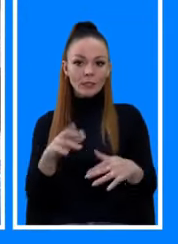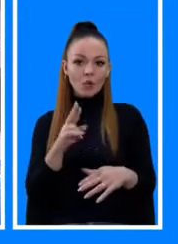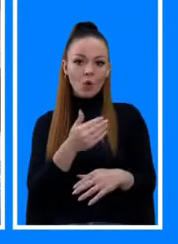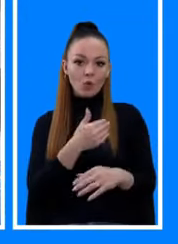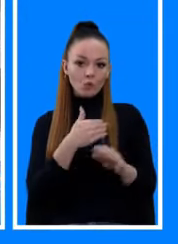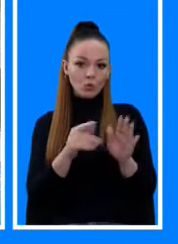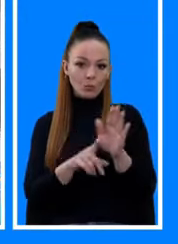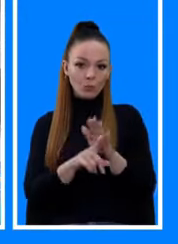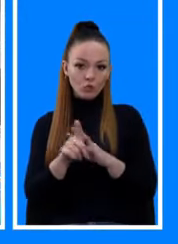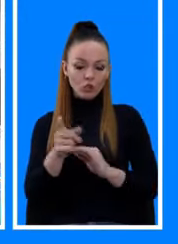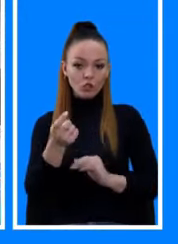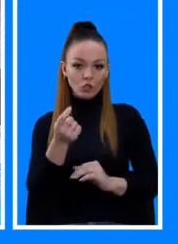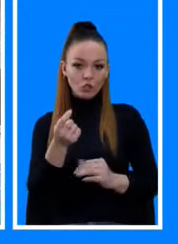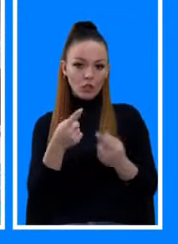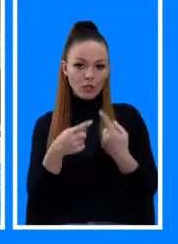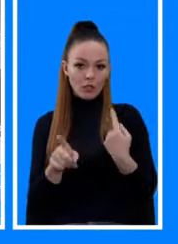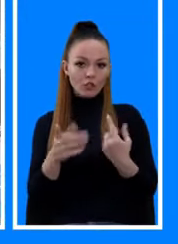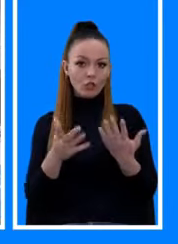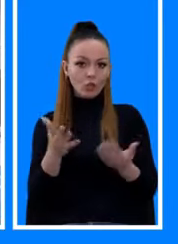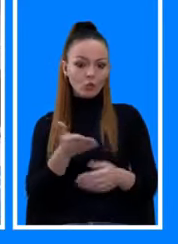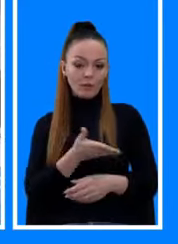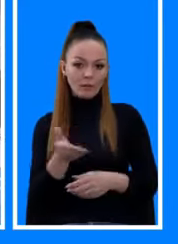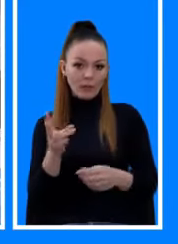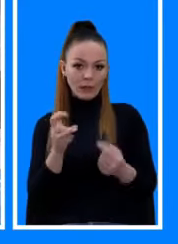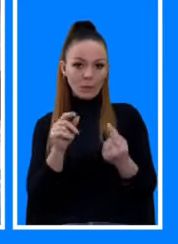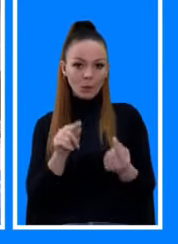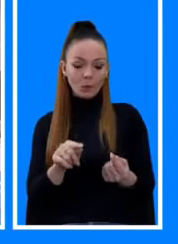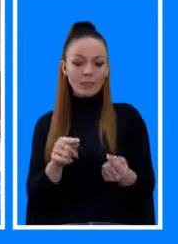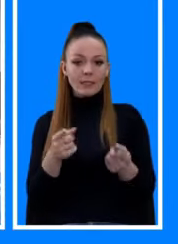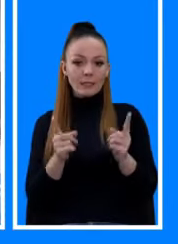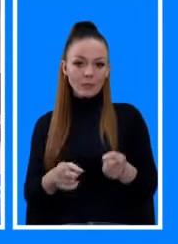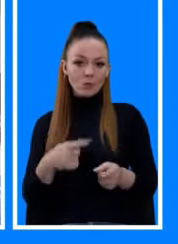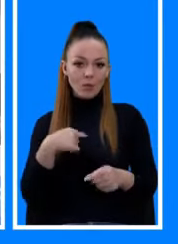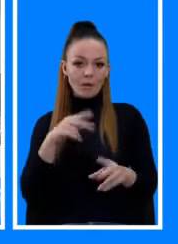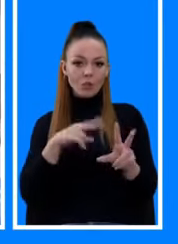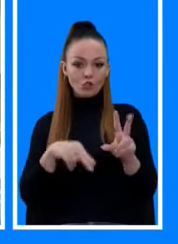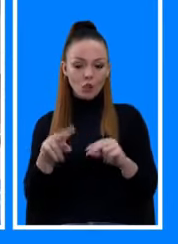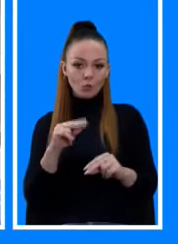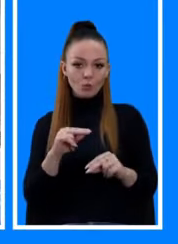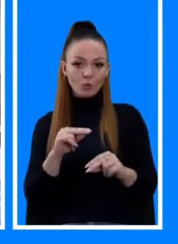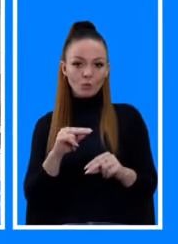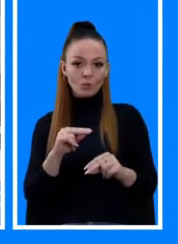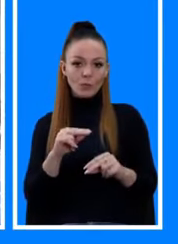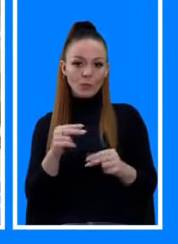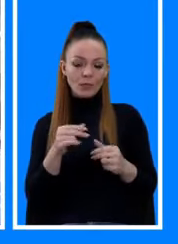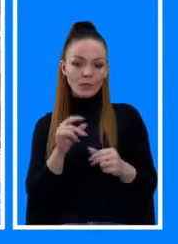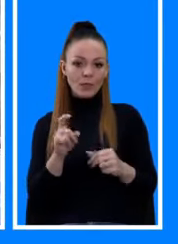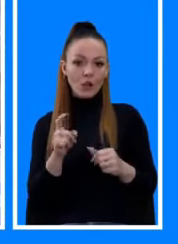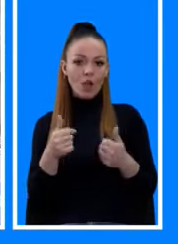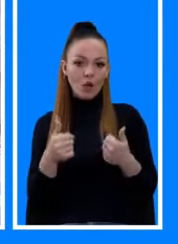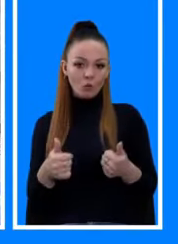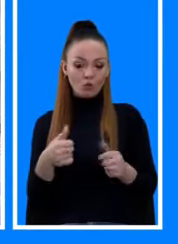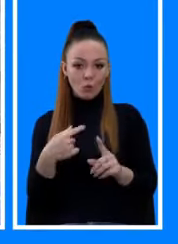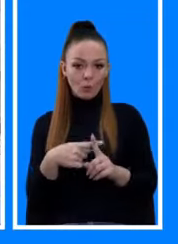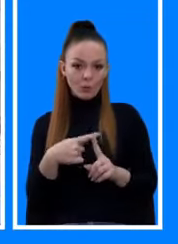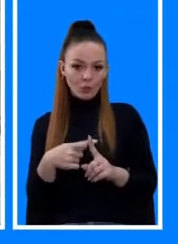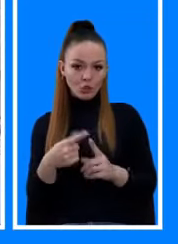розпочати трішки інакше, якщо ви не проти. Дійсно, я вважаю, з хороших, оптимістичних новин.